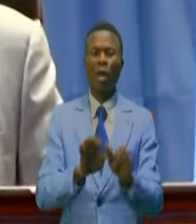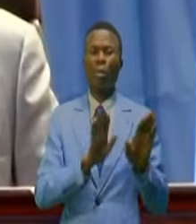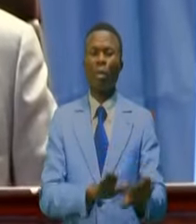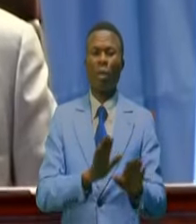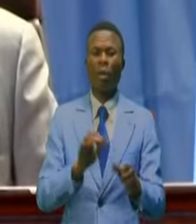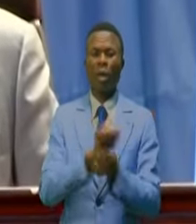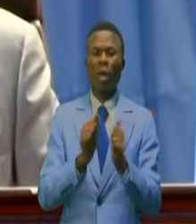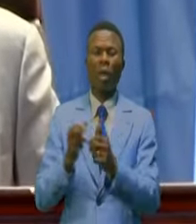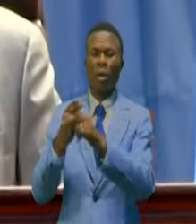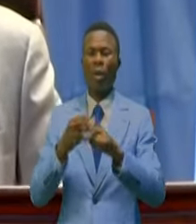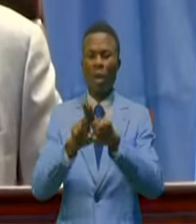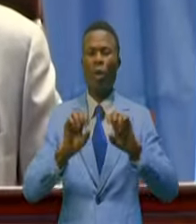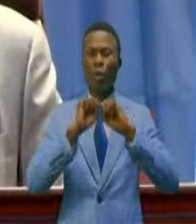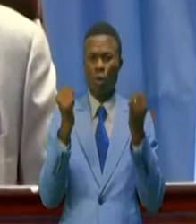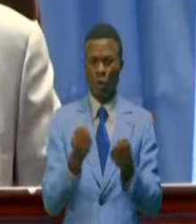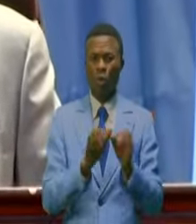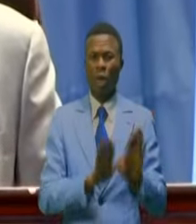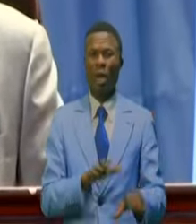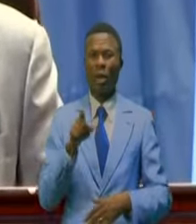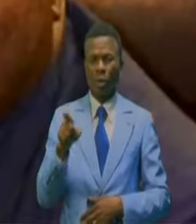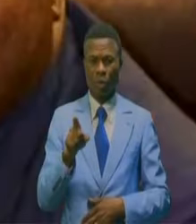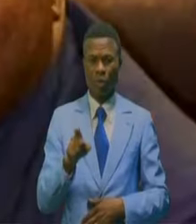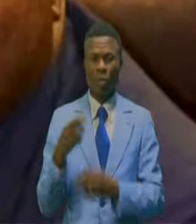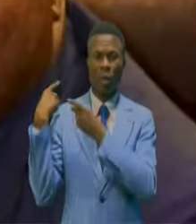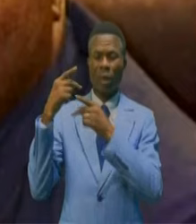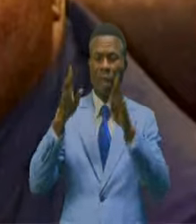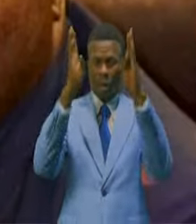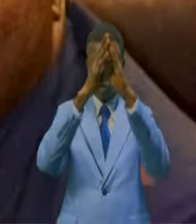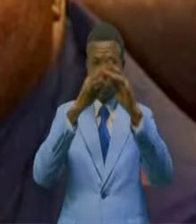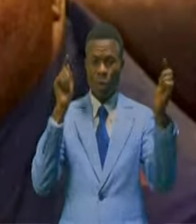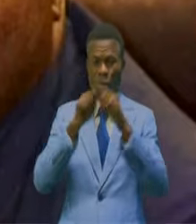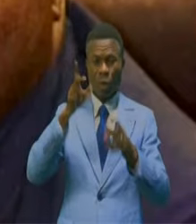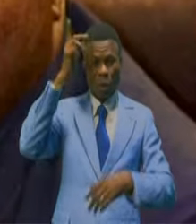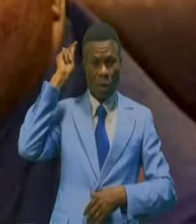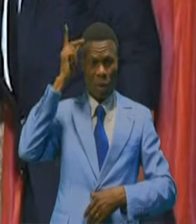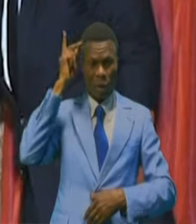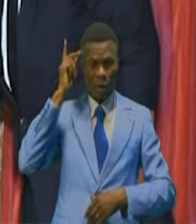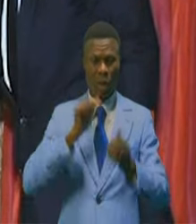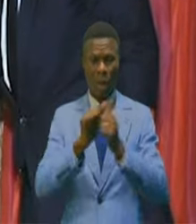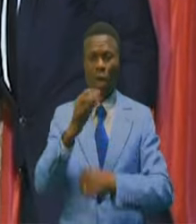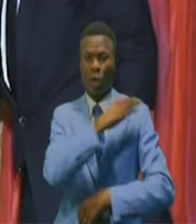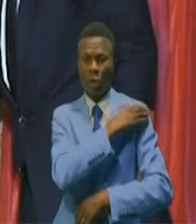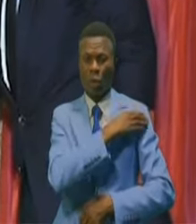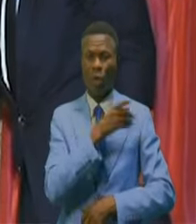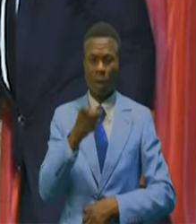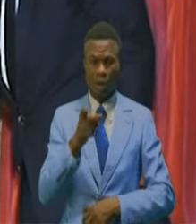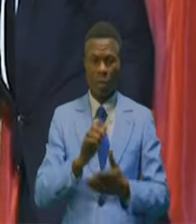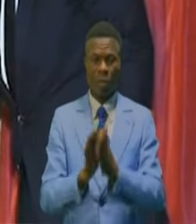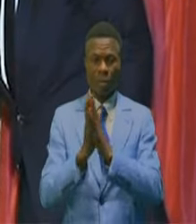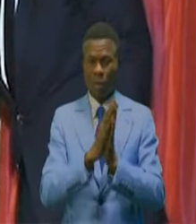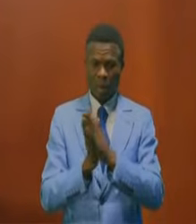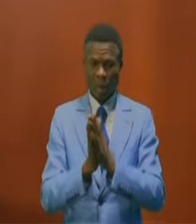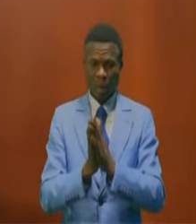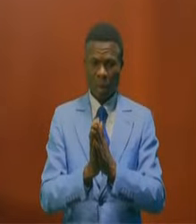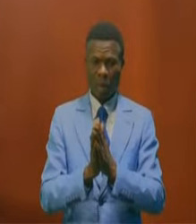plan sécuritaire que social. De Mobutu à Laurent Désiré Kabila, en passant par Joseph Kabila, Vital Kamerhe